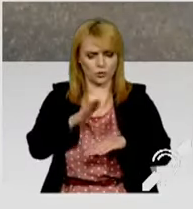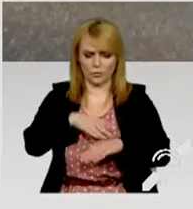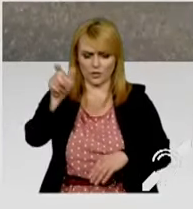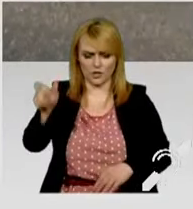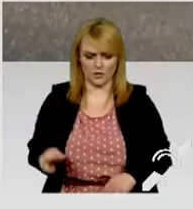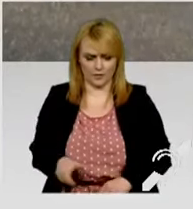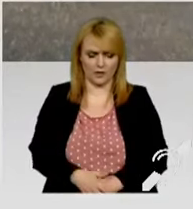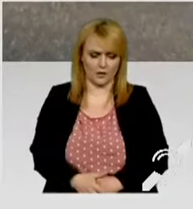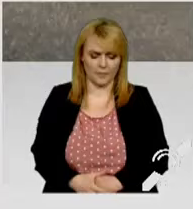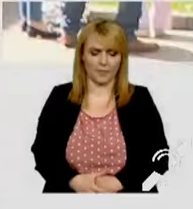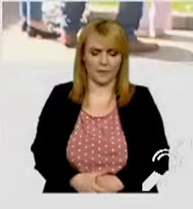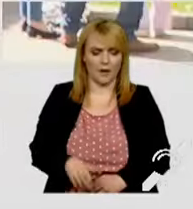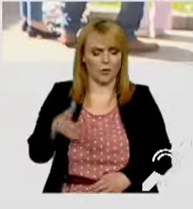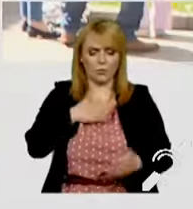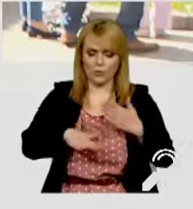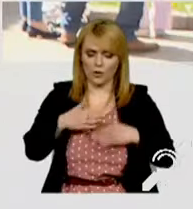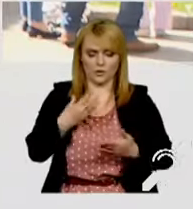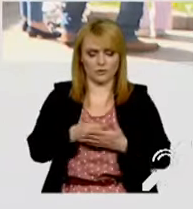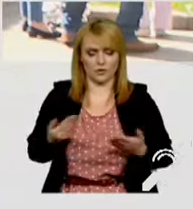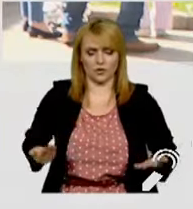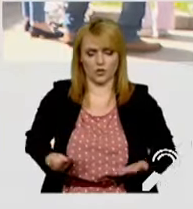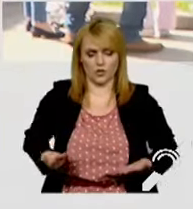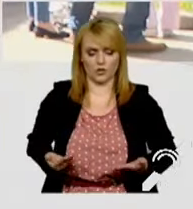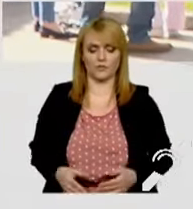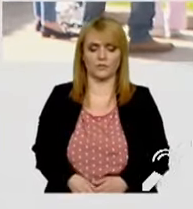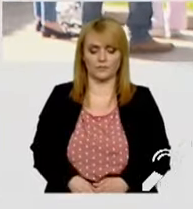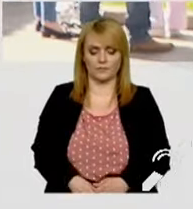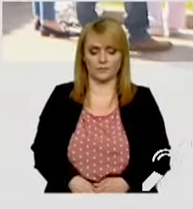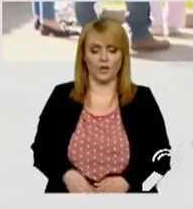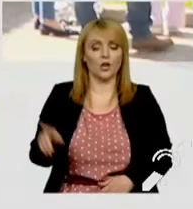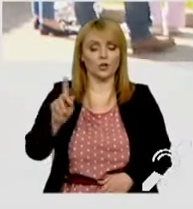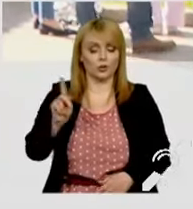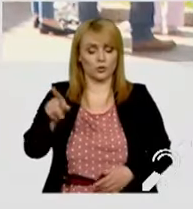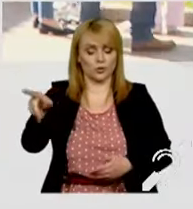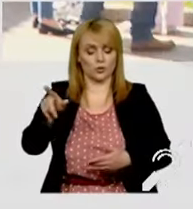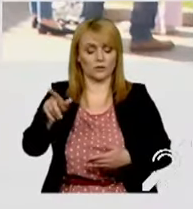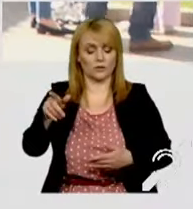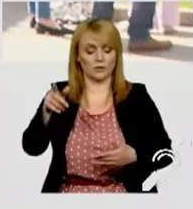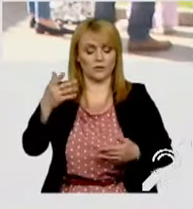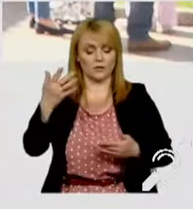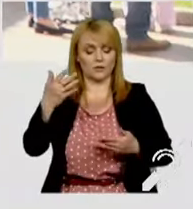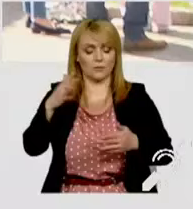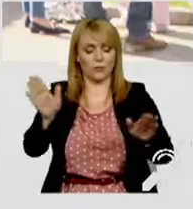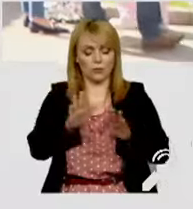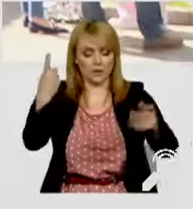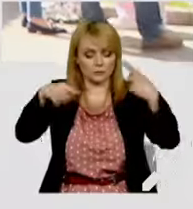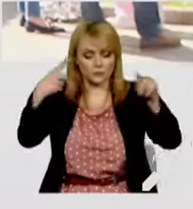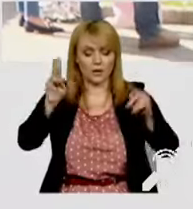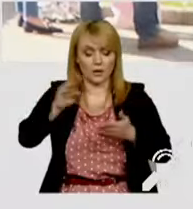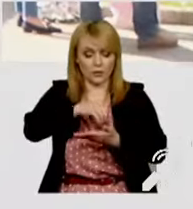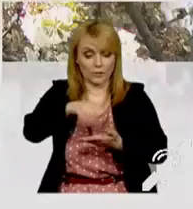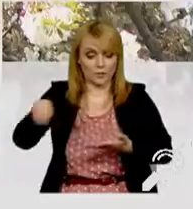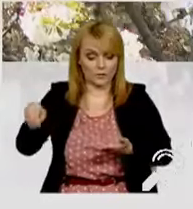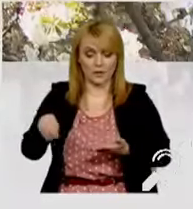bucure de această viață. Marele opere de artă muzicală pe care le are Ion Aldea Teodorovici nu sunt cunoscute, fiindcă ele au